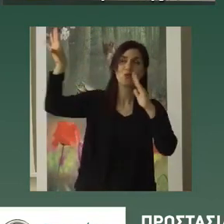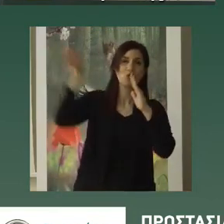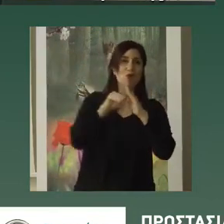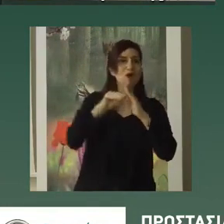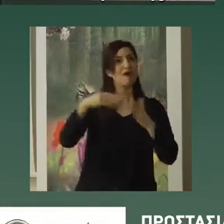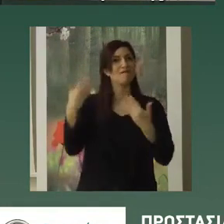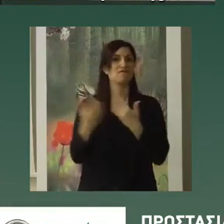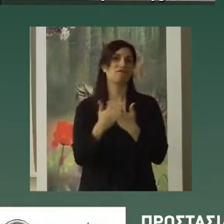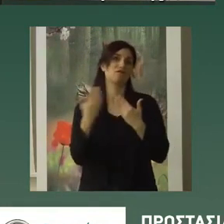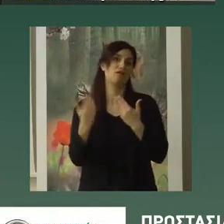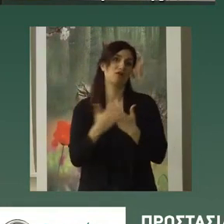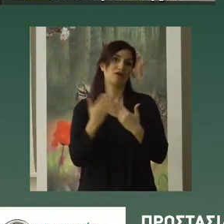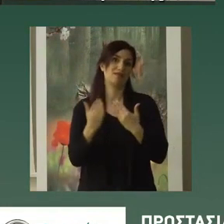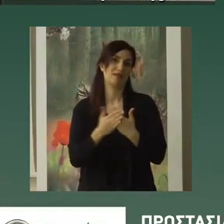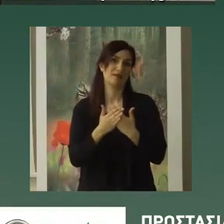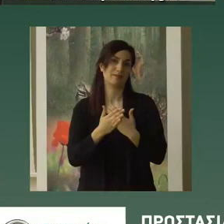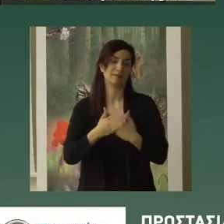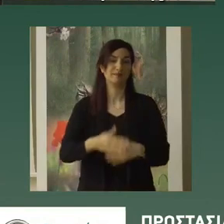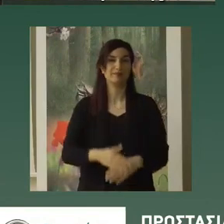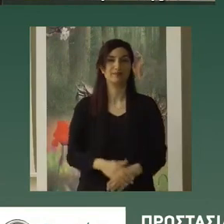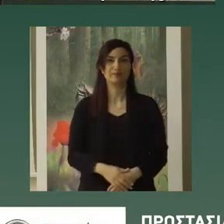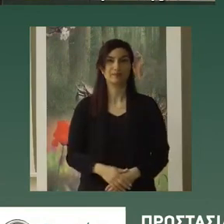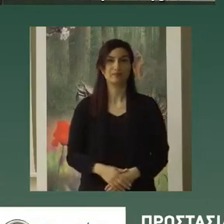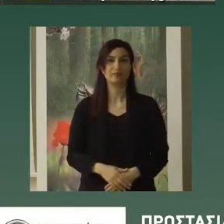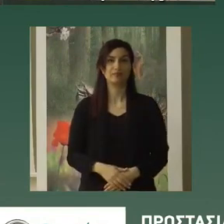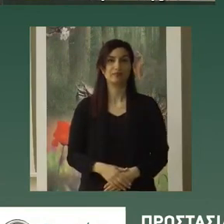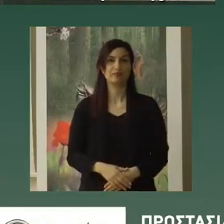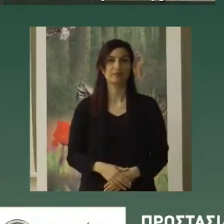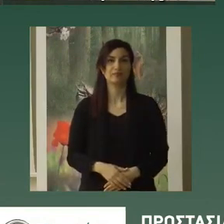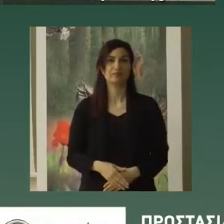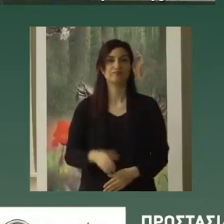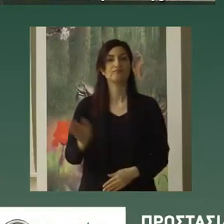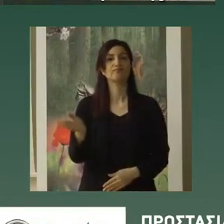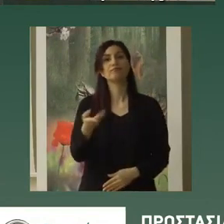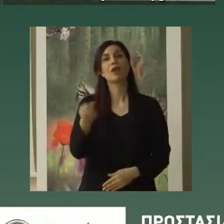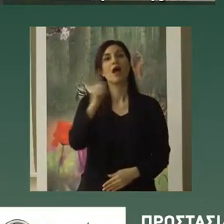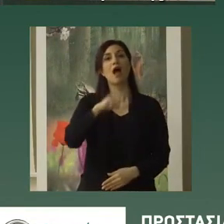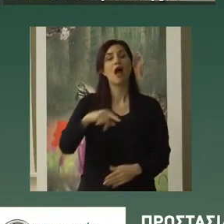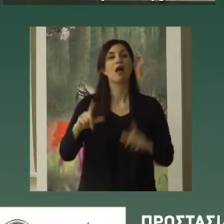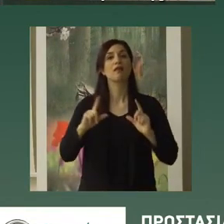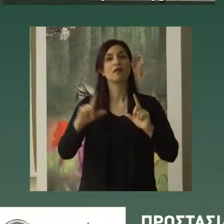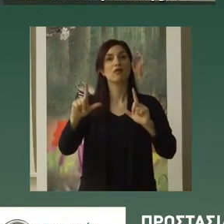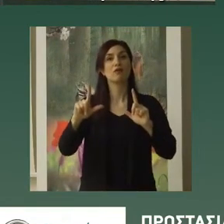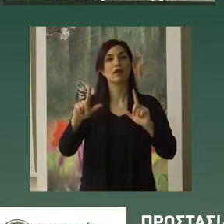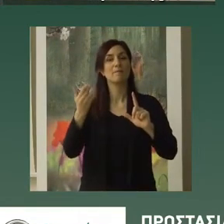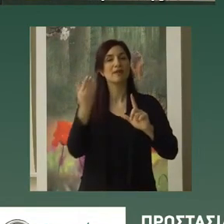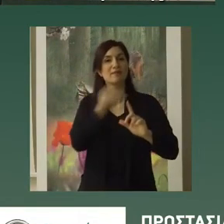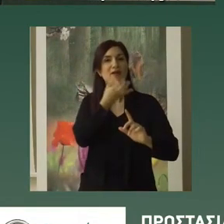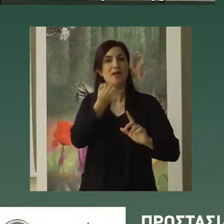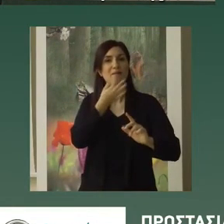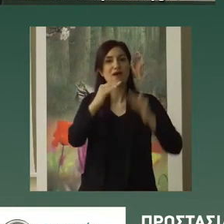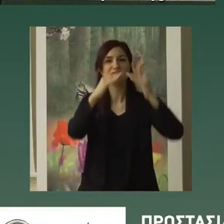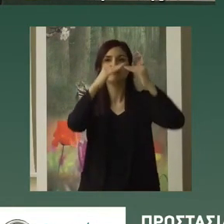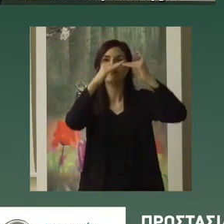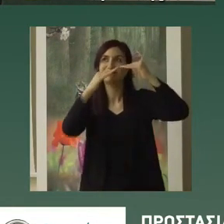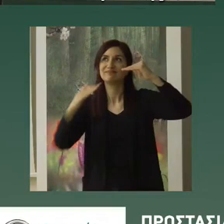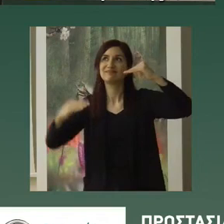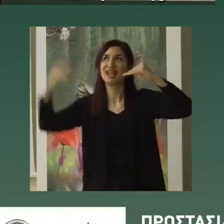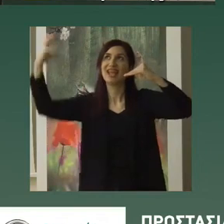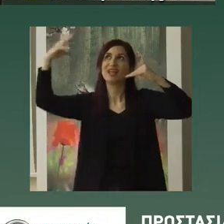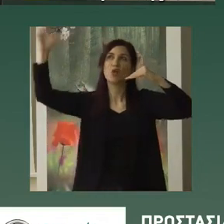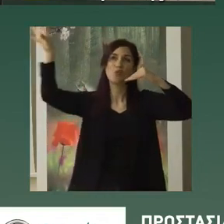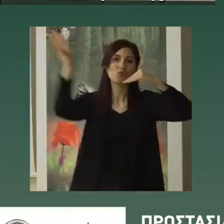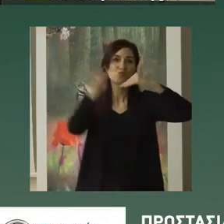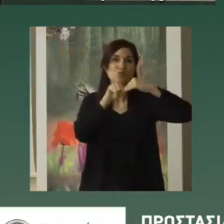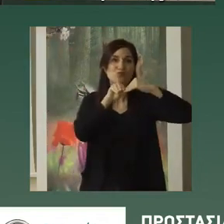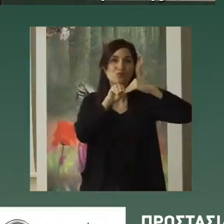όπως είναι ο ήλιος. Και σε επόμενο επίπεδο, γιατί είπα προηγουμένως ότι πρέπει να βάλουμε ηλιακούς συλλέκτες, αυτή είναι μια από τις εφαρμογές που